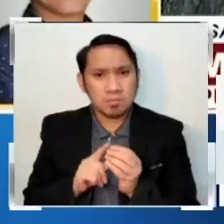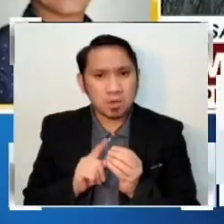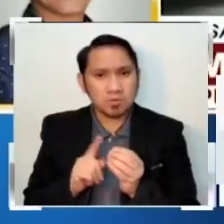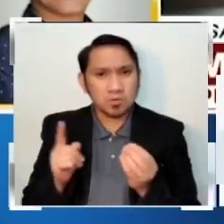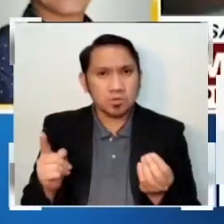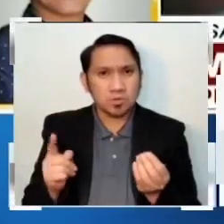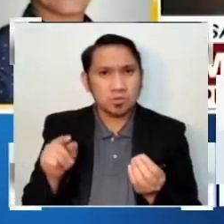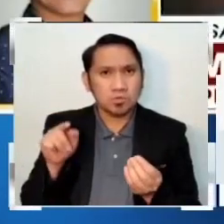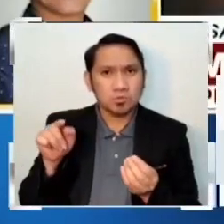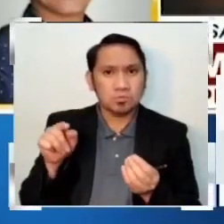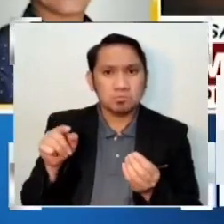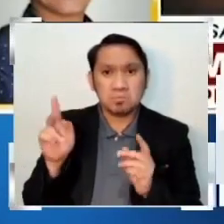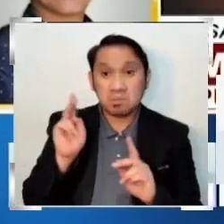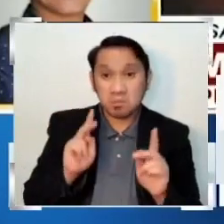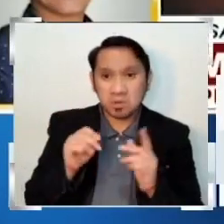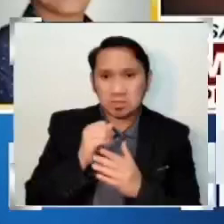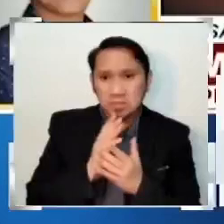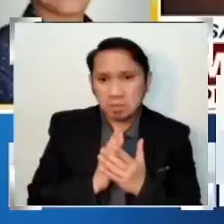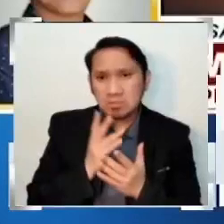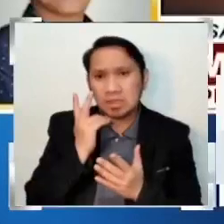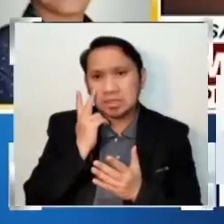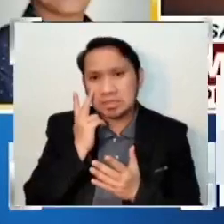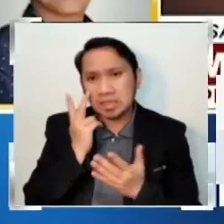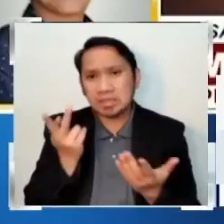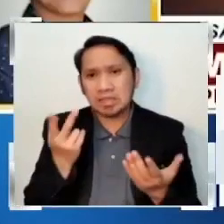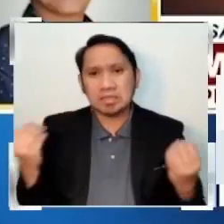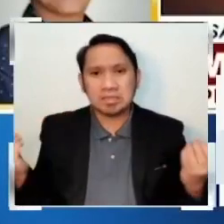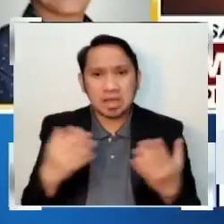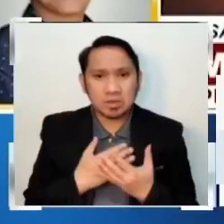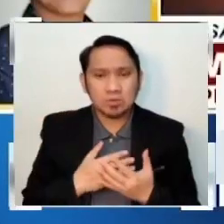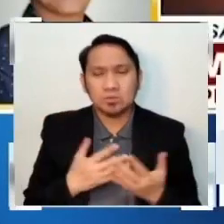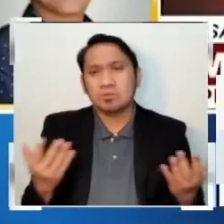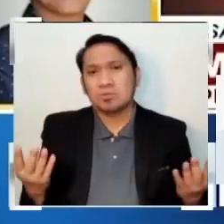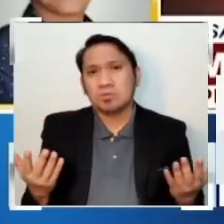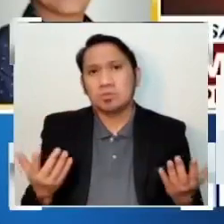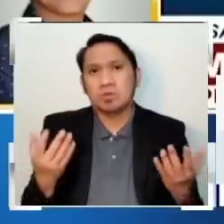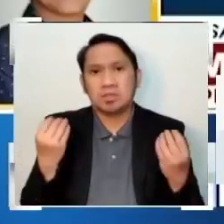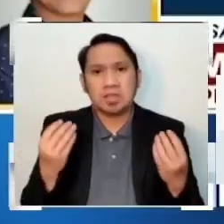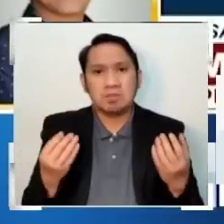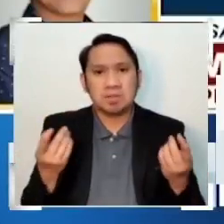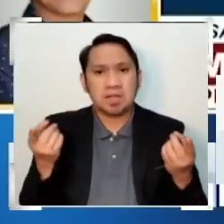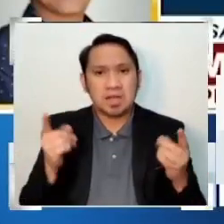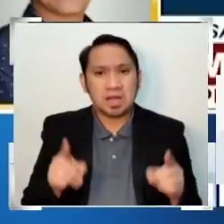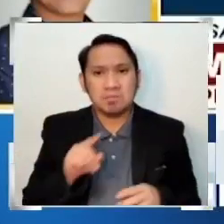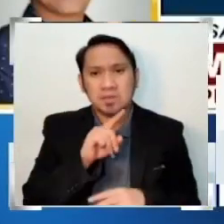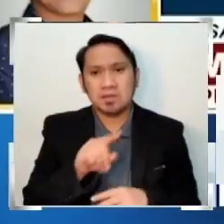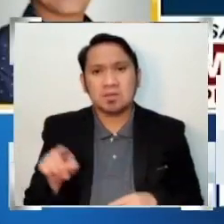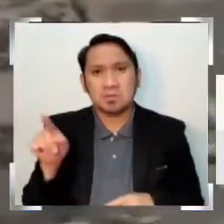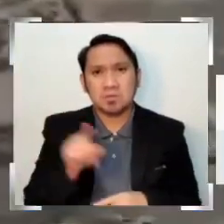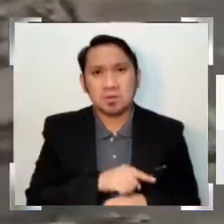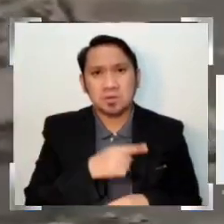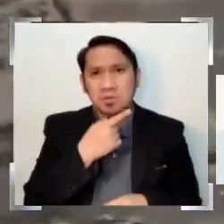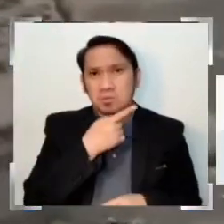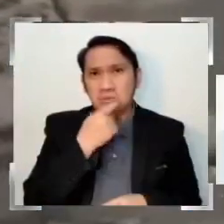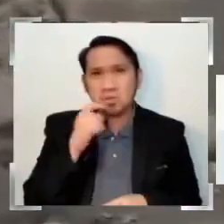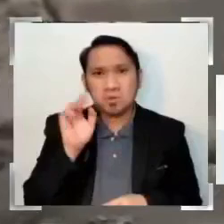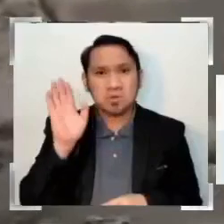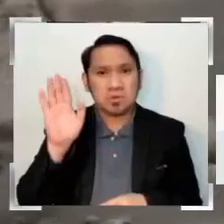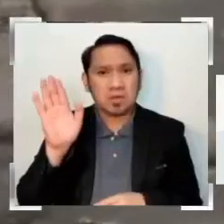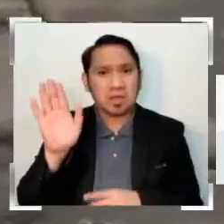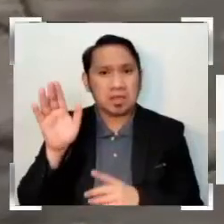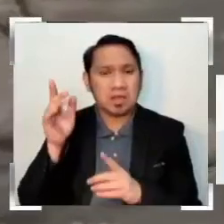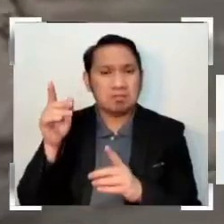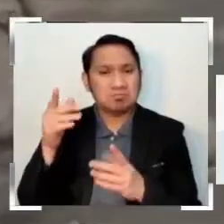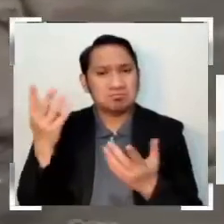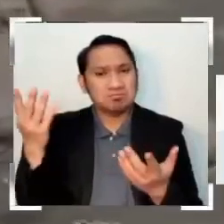yung mga tao, even yung mga turista, ang dami naming mga cancellation because of the projection na ginagawa nila. Sabi pa ng